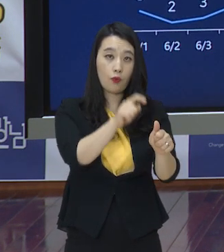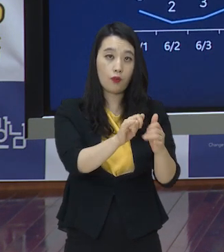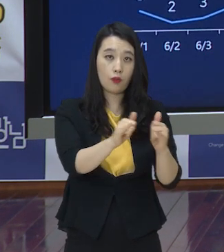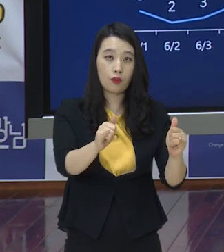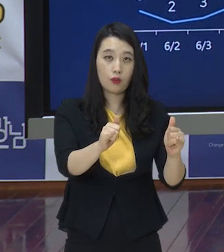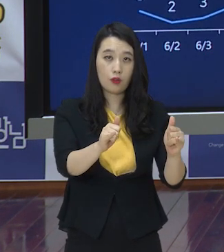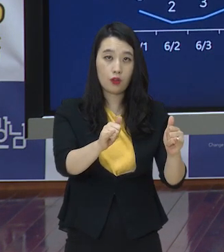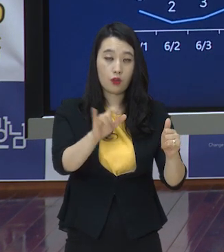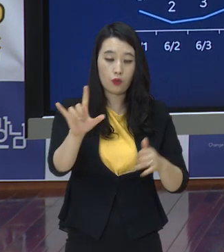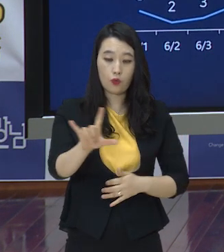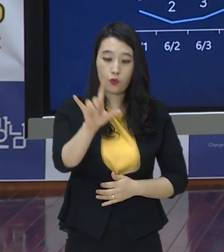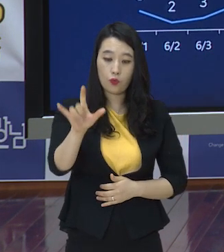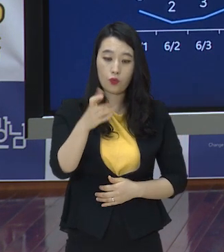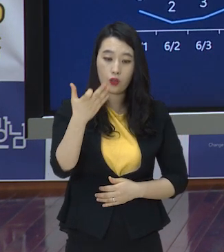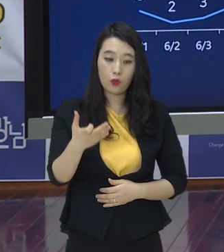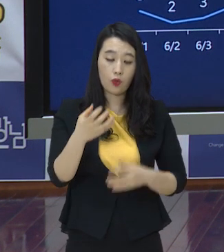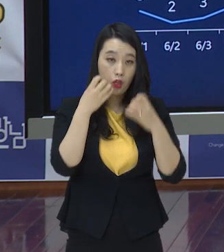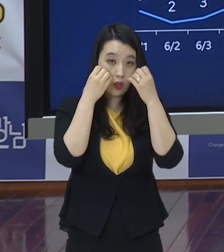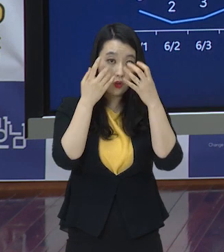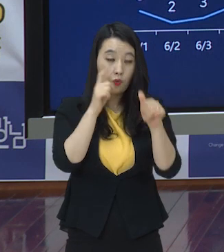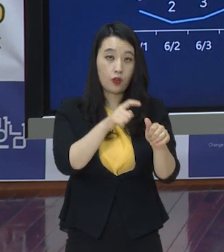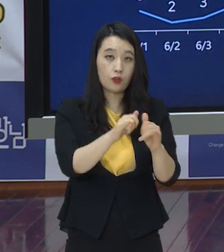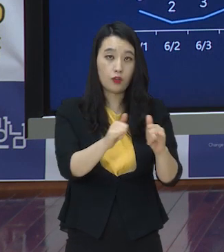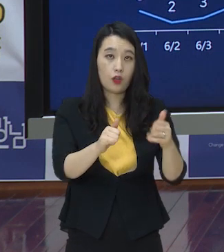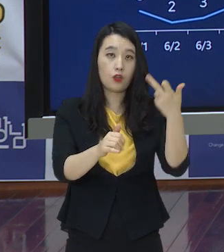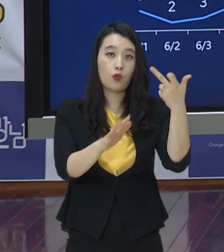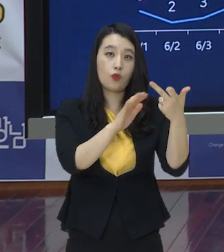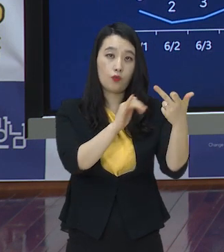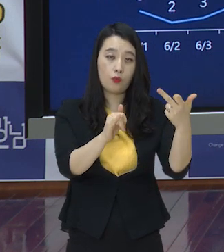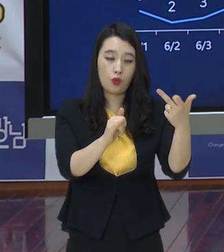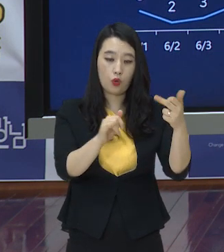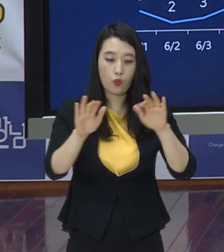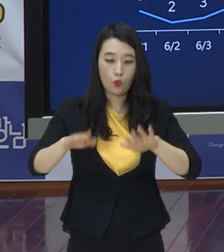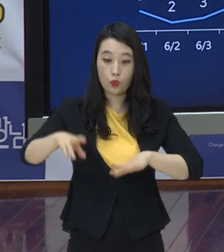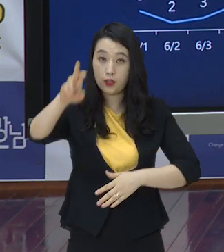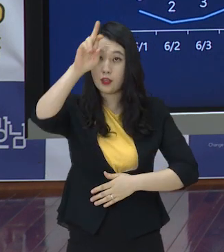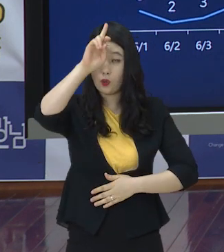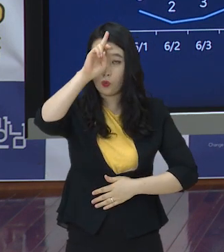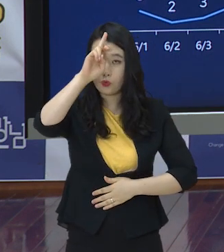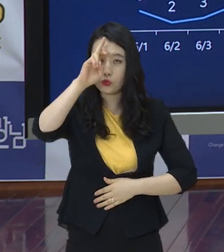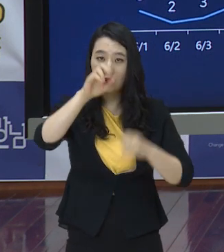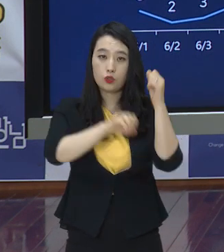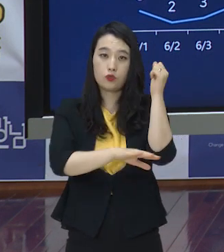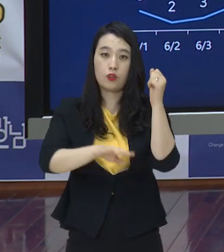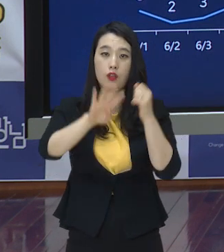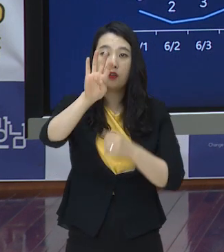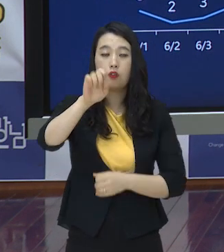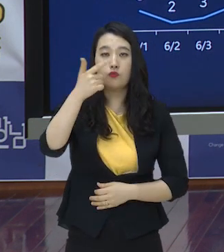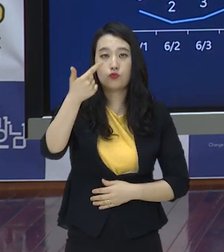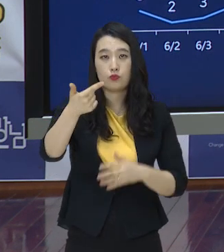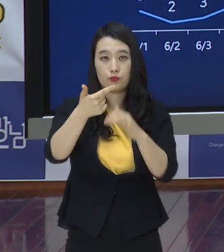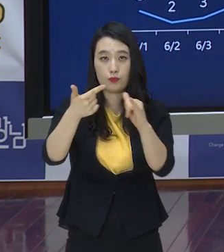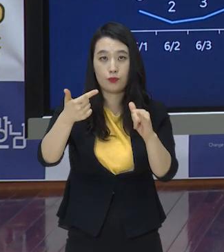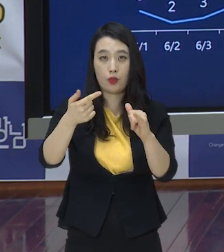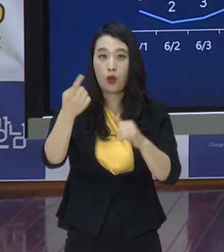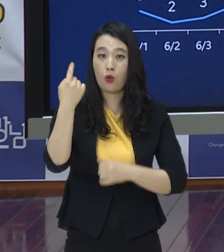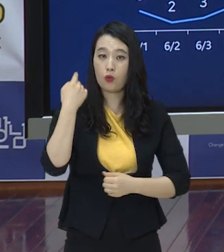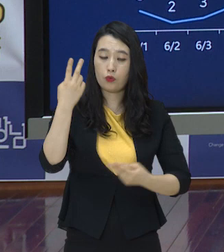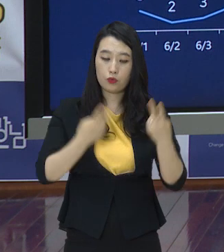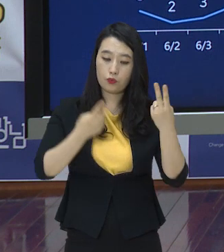국내 코로나19 신규 확진자는 오늘 0시 기준 46명으로 어제보다